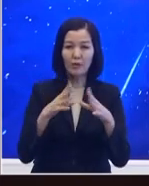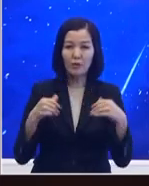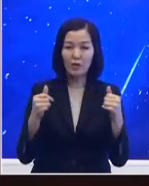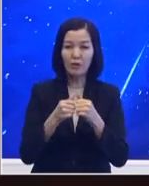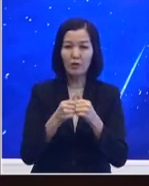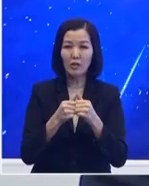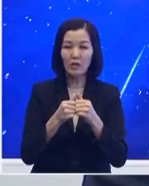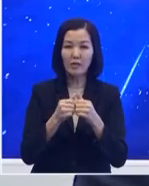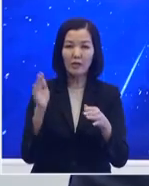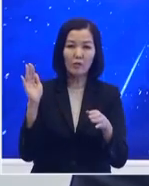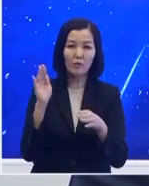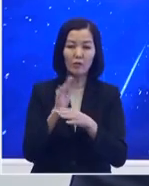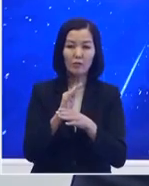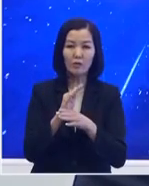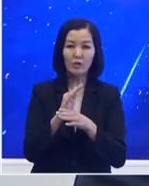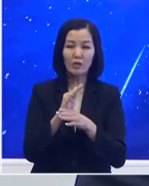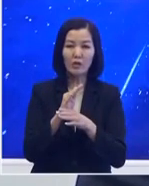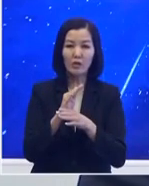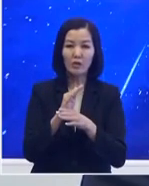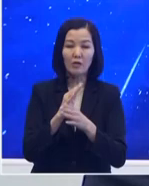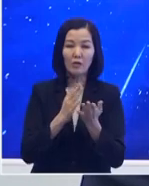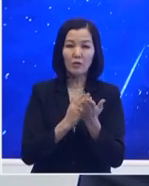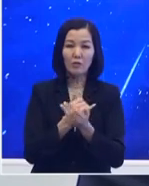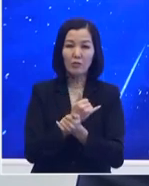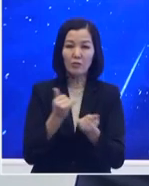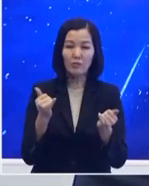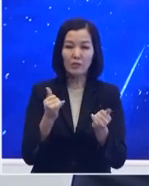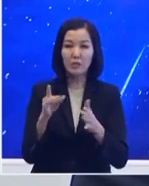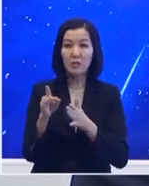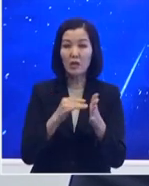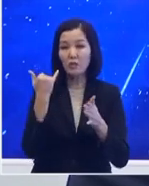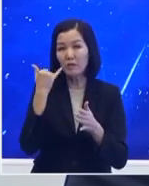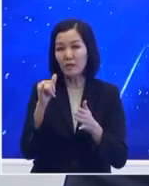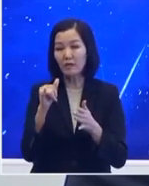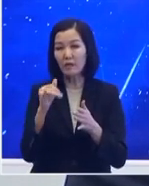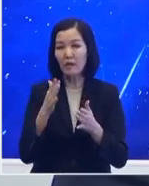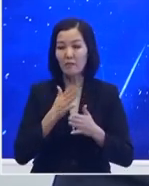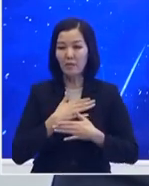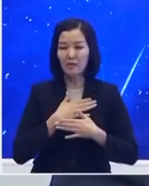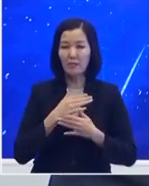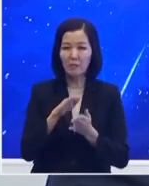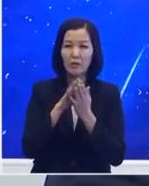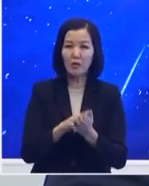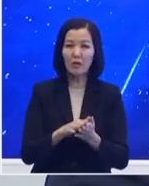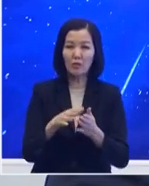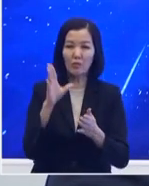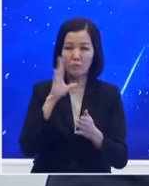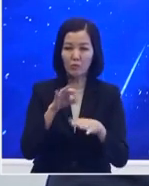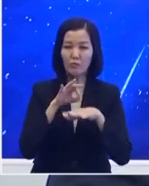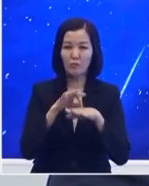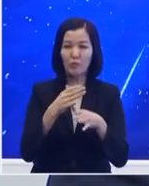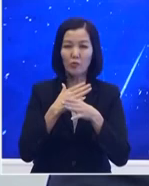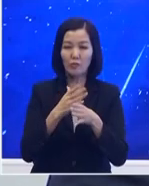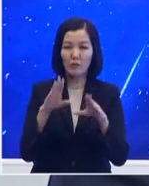қосымша ақпаратты бірінші жаңағы ритуальный услугалар осы бағытта көрсетін. Олар бірінші хабарласады екен. Біз осында жұмыспен айналысамыз. Енді бұл кісілердің